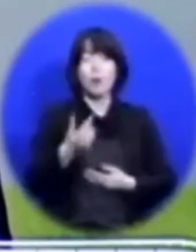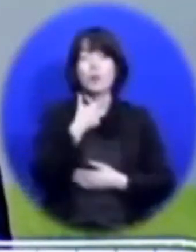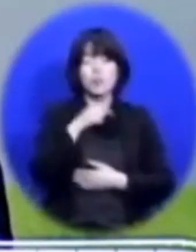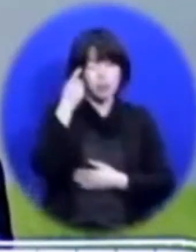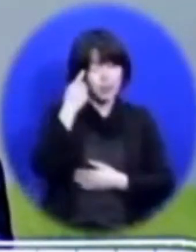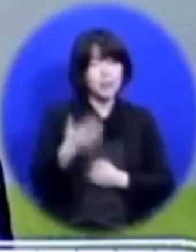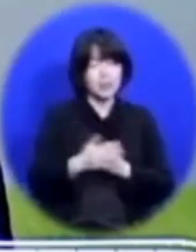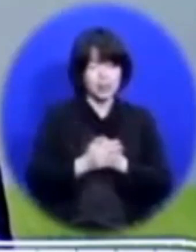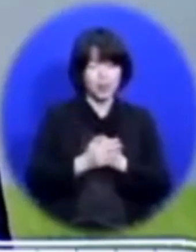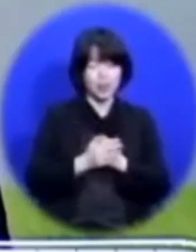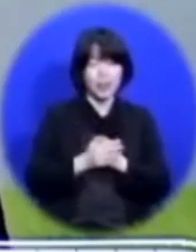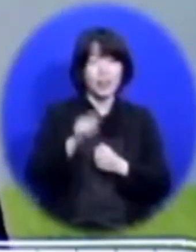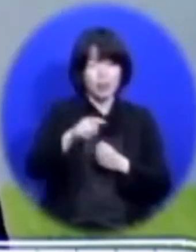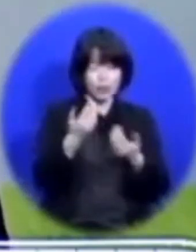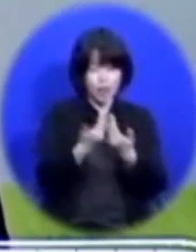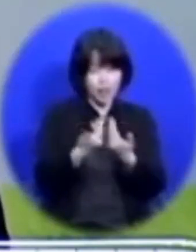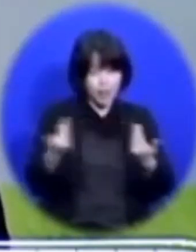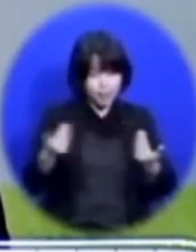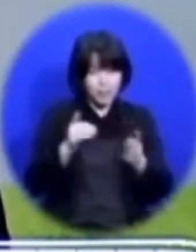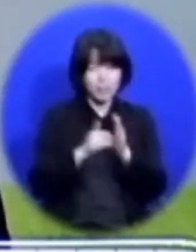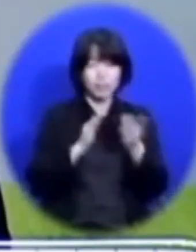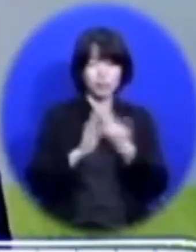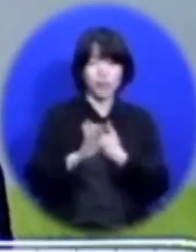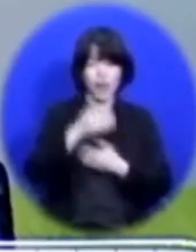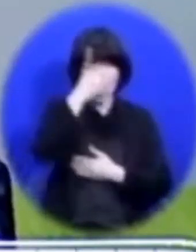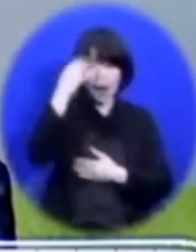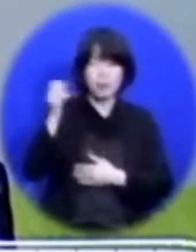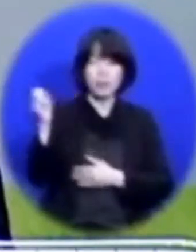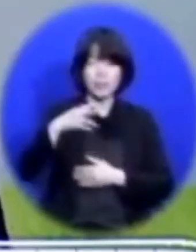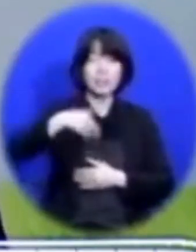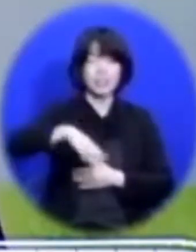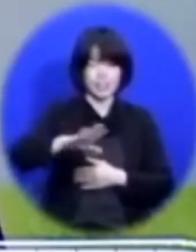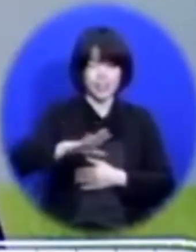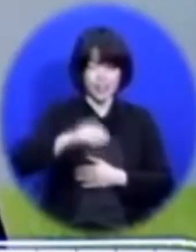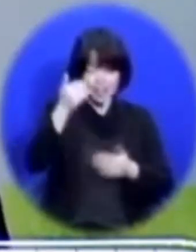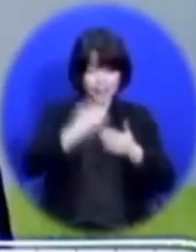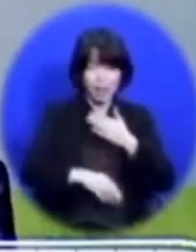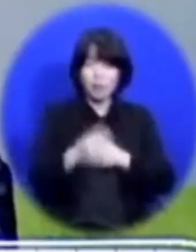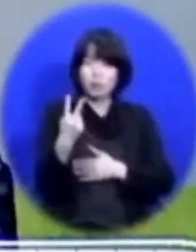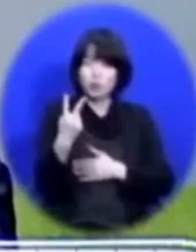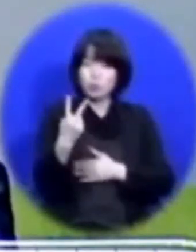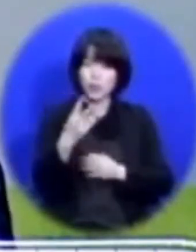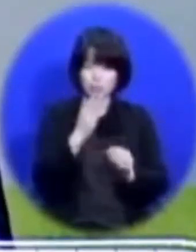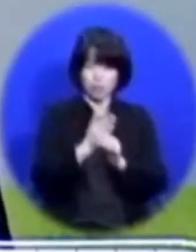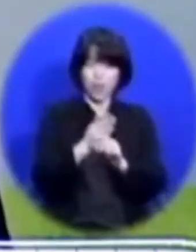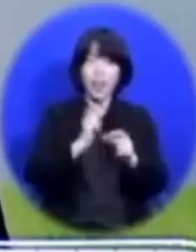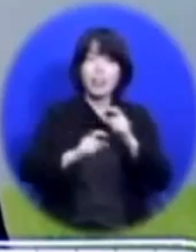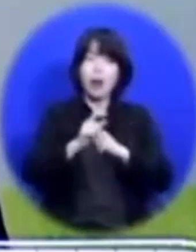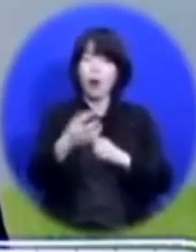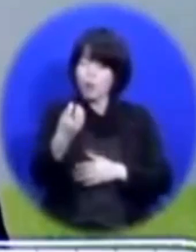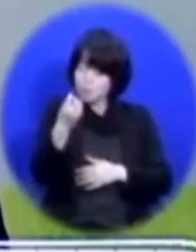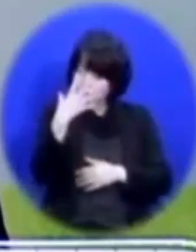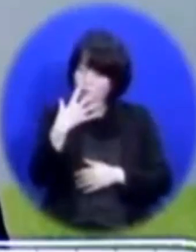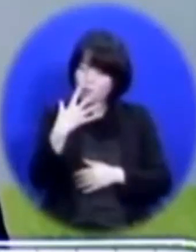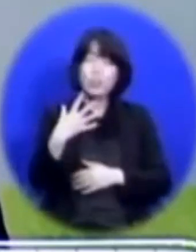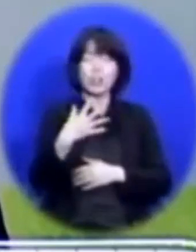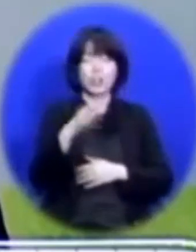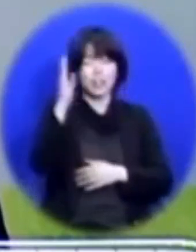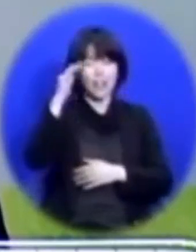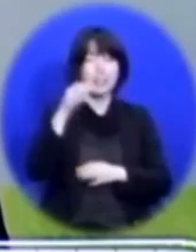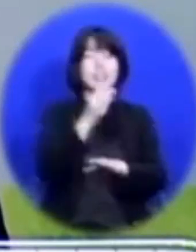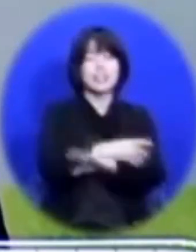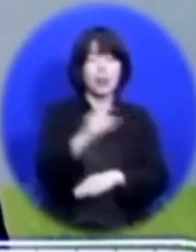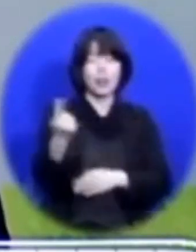를파는할머니한테다시갔어요. 남은두개중에서 조금더못생긴